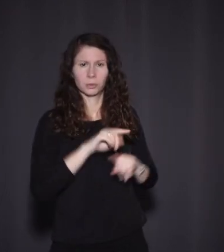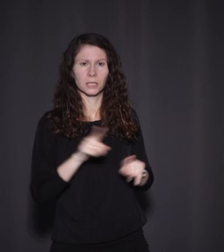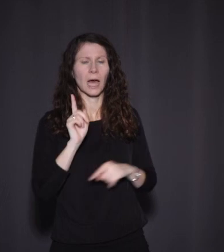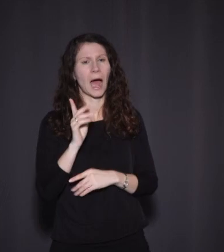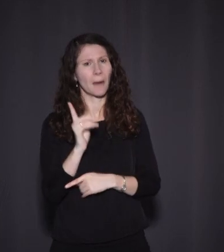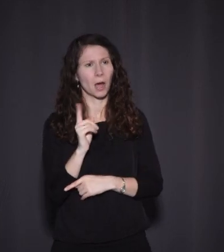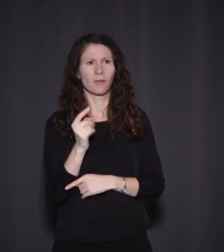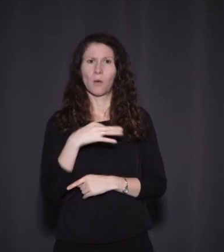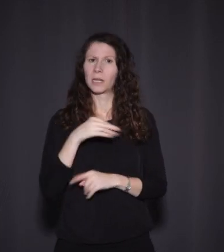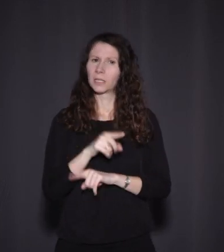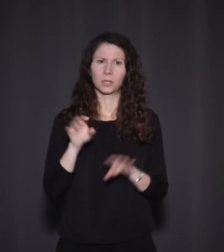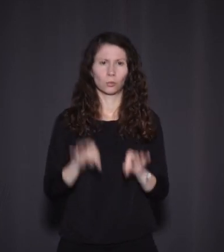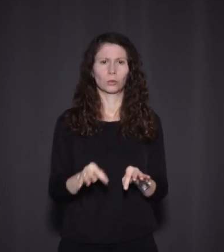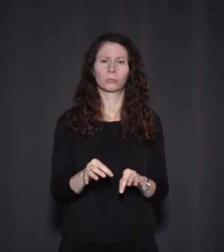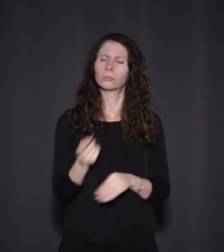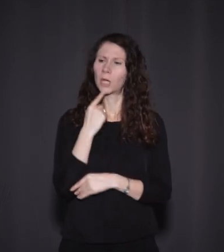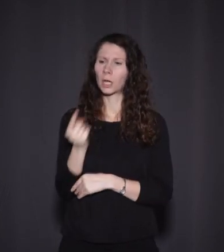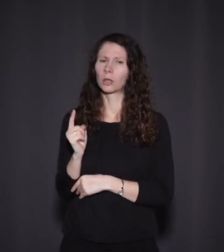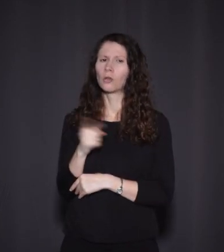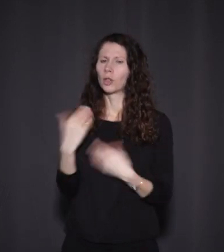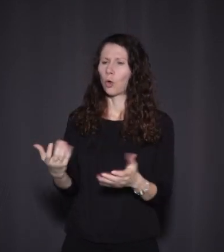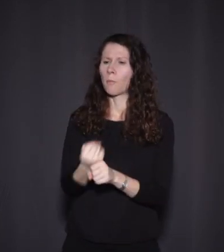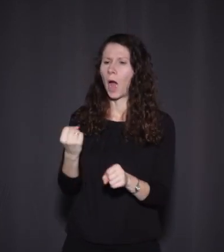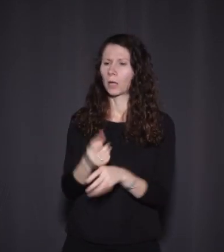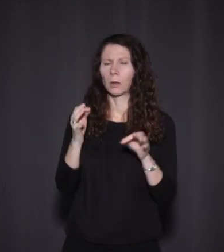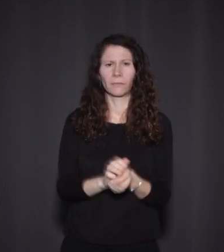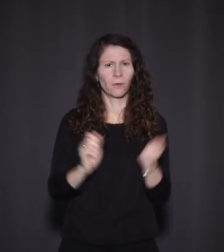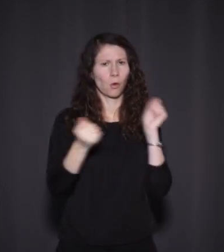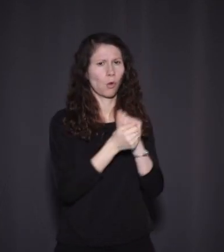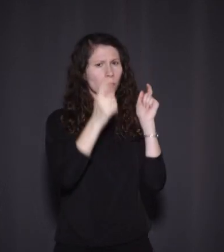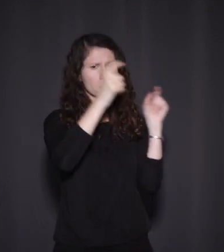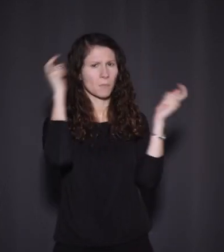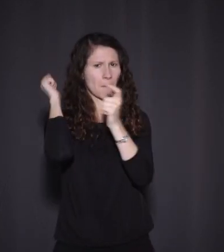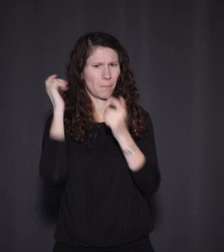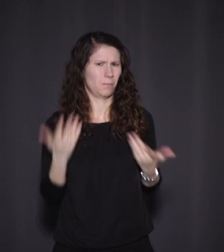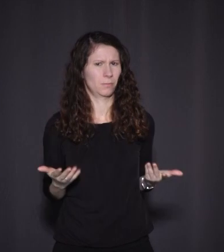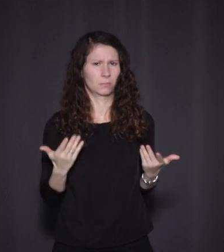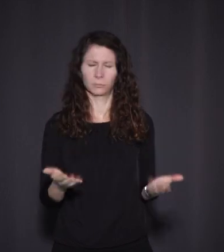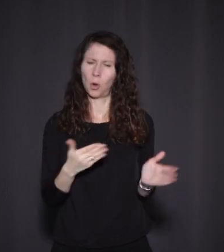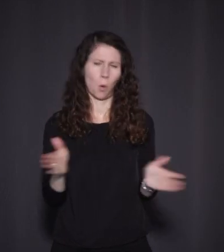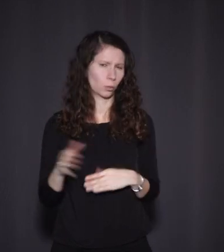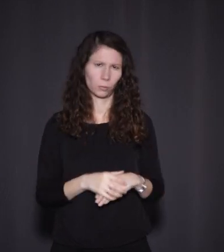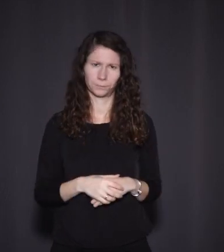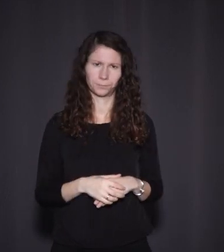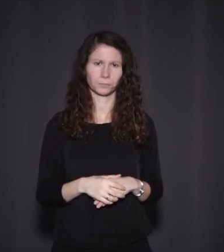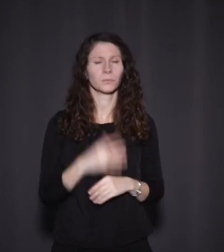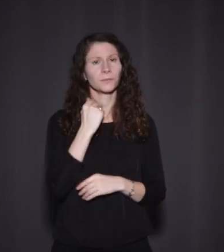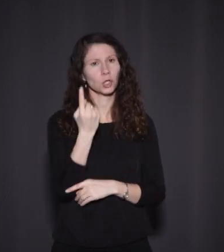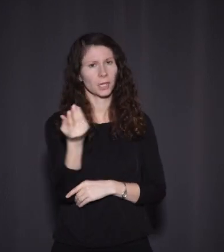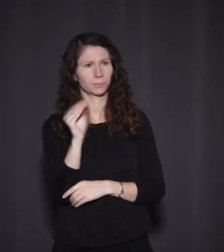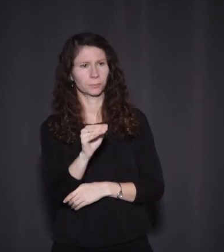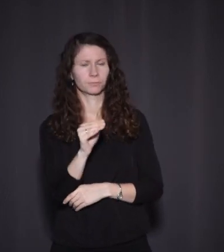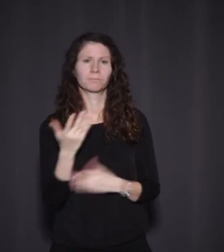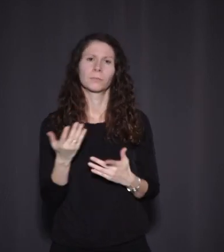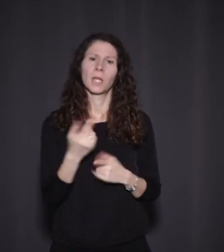finde, ist Vortische zu sagen, wir machen es so und hinterher anders. Und was die Systeme, darf ich auch noch eine Bemerkung machen. Da stimme ich Ihnen zu, nicht alle